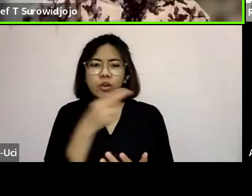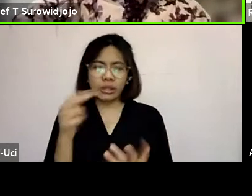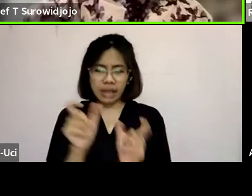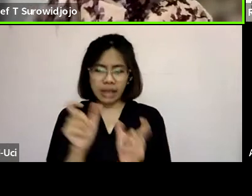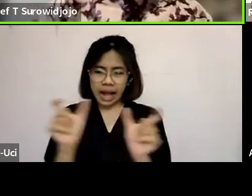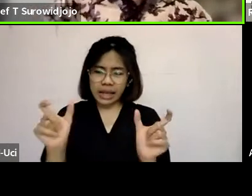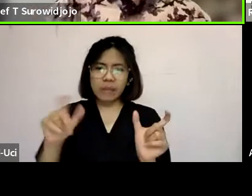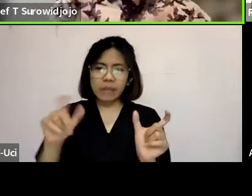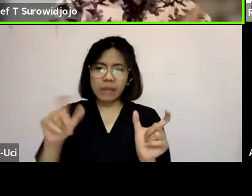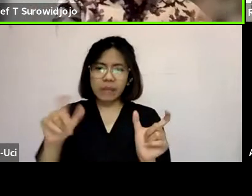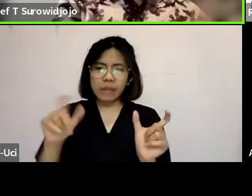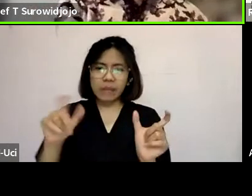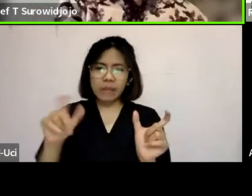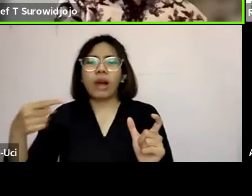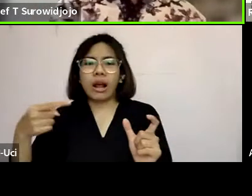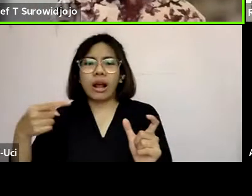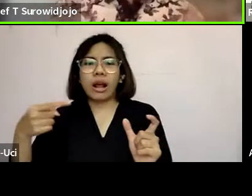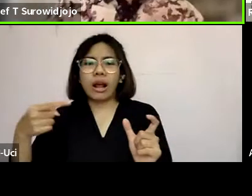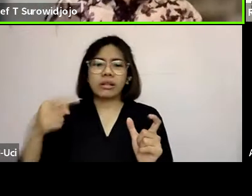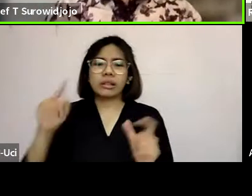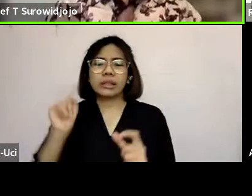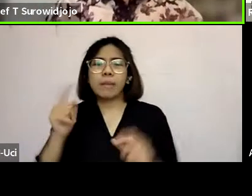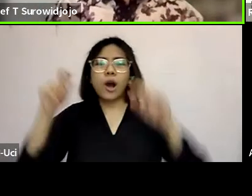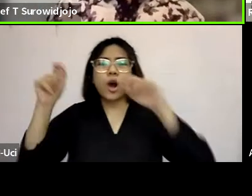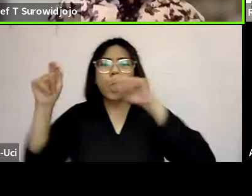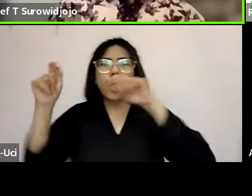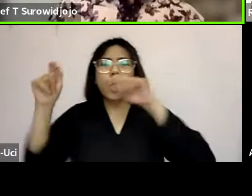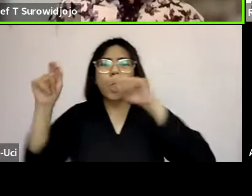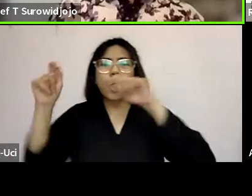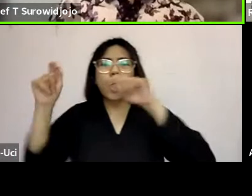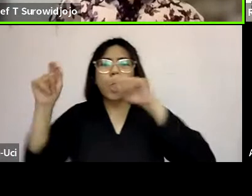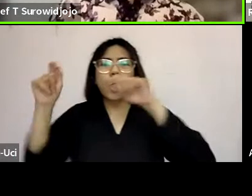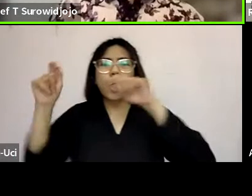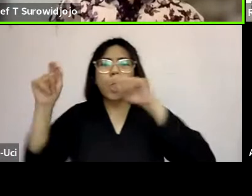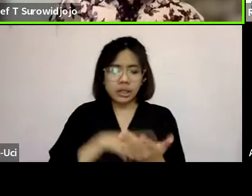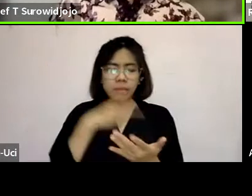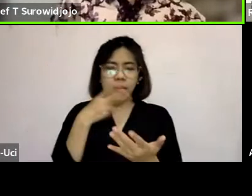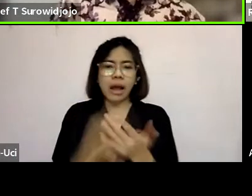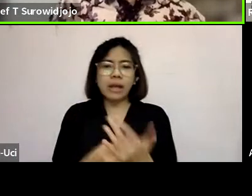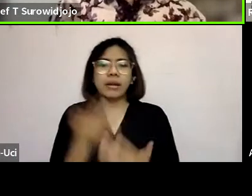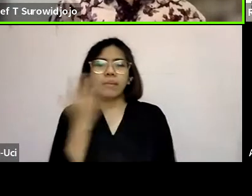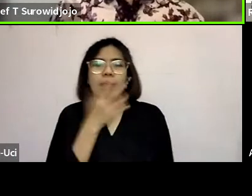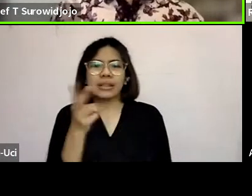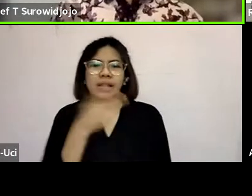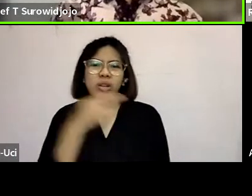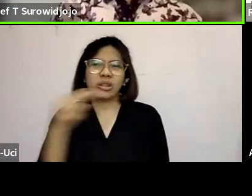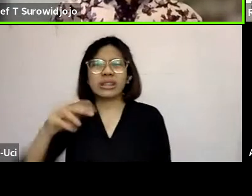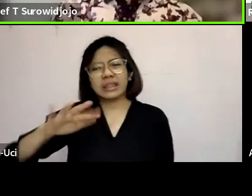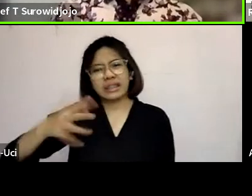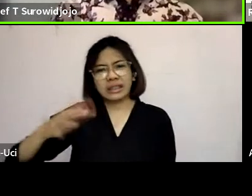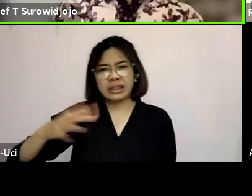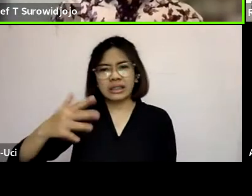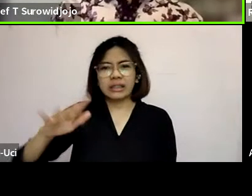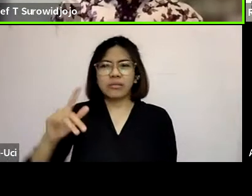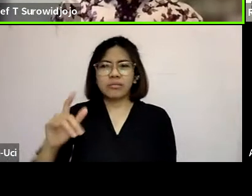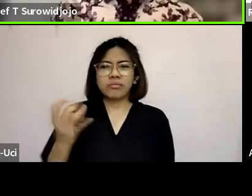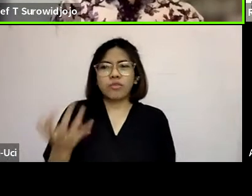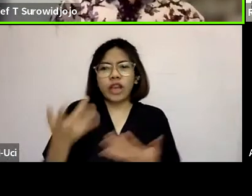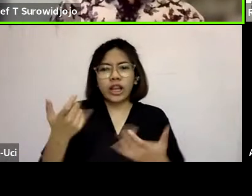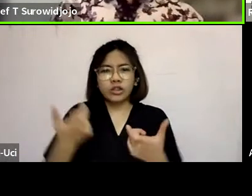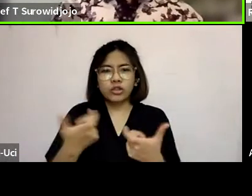dalam bahasa Indonesia karena korsetnya konservasi kitab-kitab dalam bahasa Indonesia yang belum tentu cocok dengan hukum kita